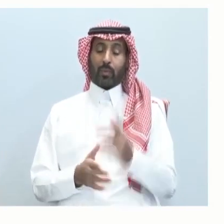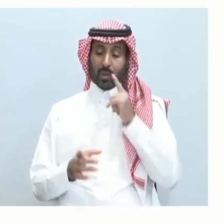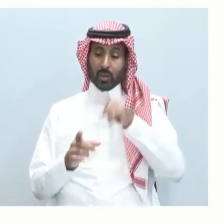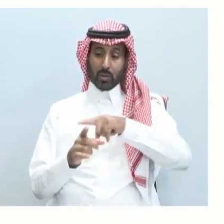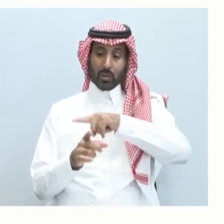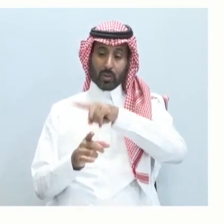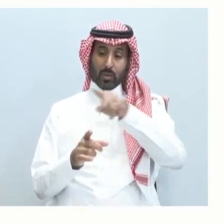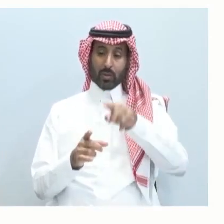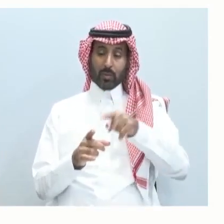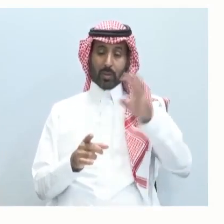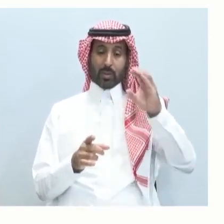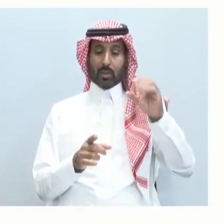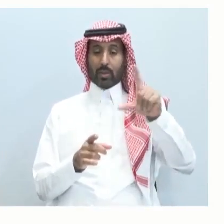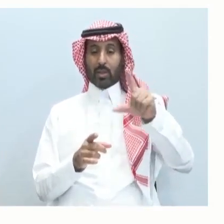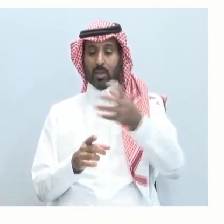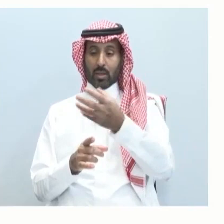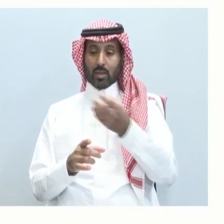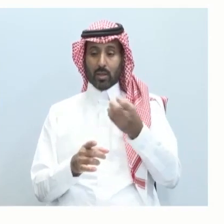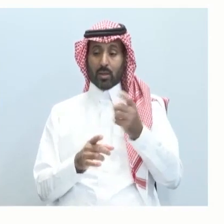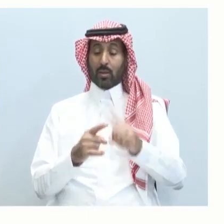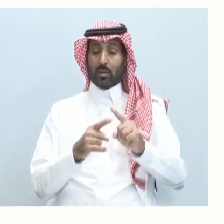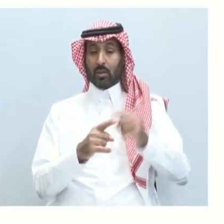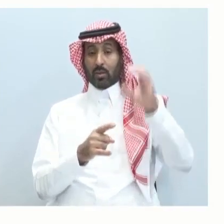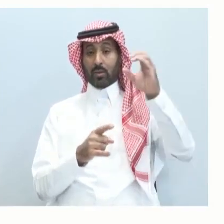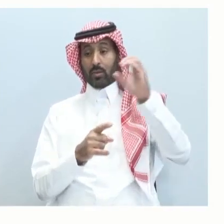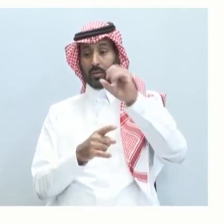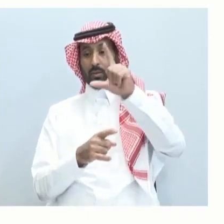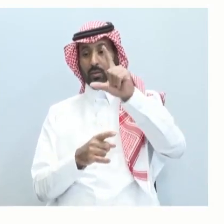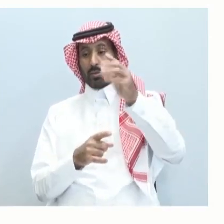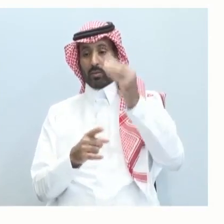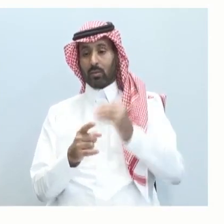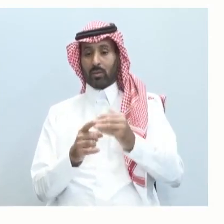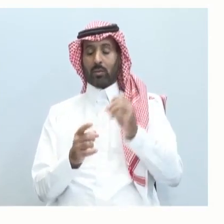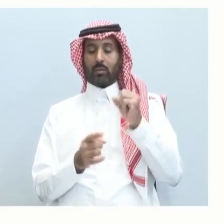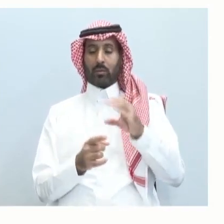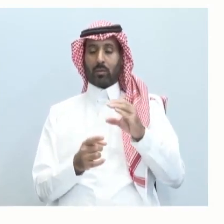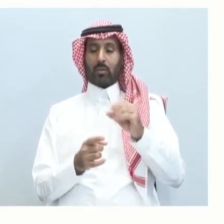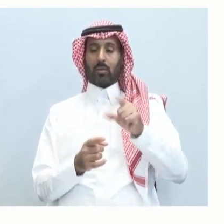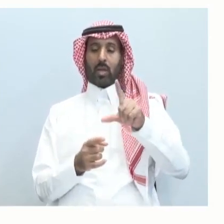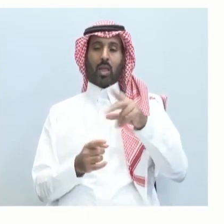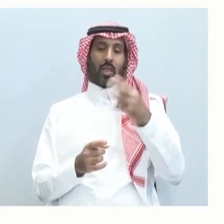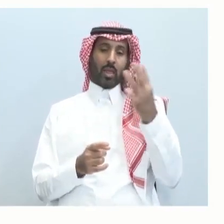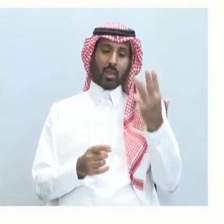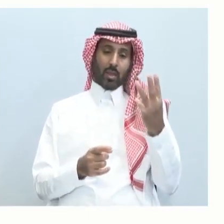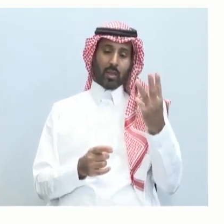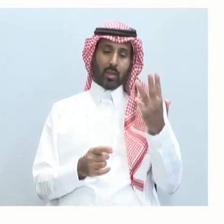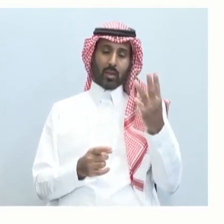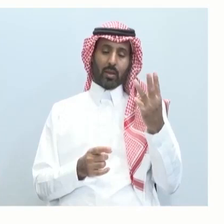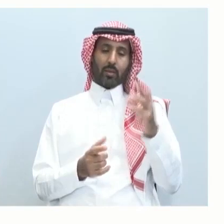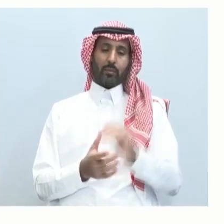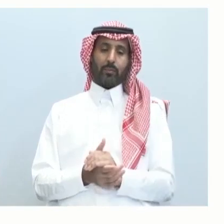يغطي هذه بالسيل وهذه كذلك بالسيل وهذه بيغطيها كذلك بالسيل لانه السيل عندي كم هنا في عندي